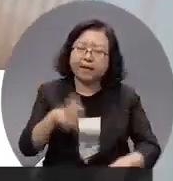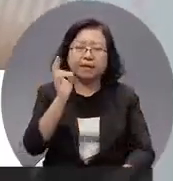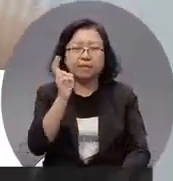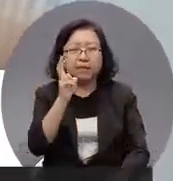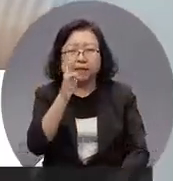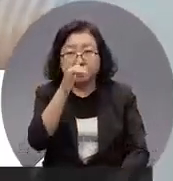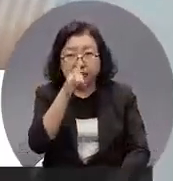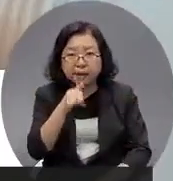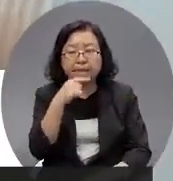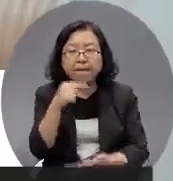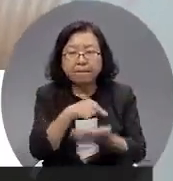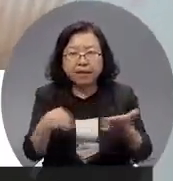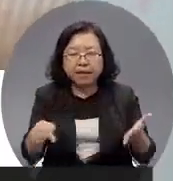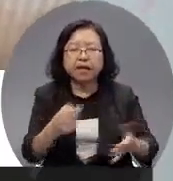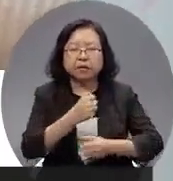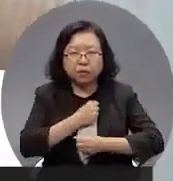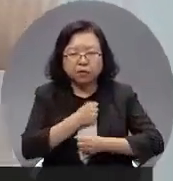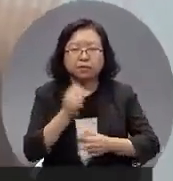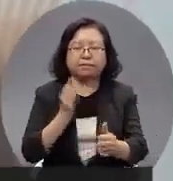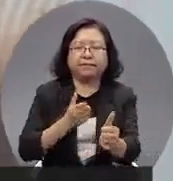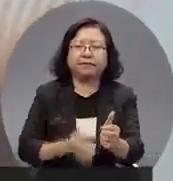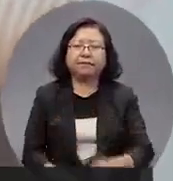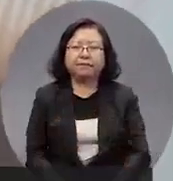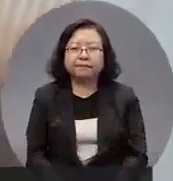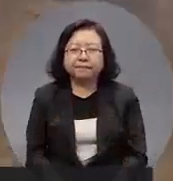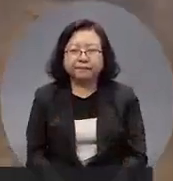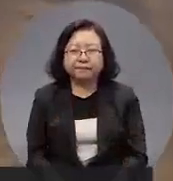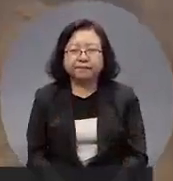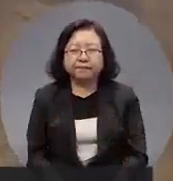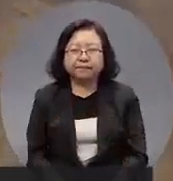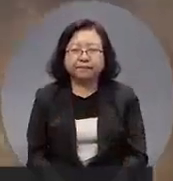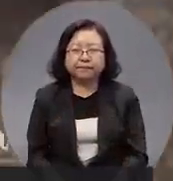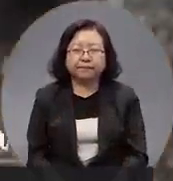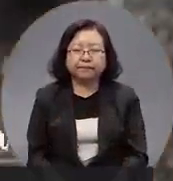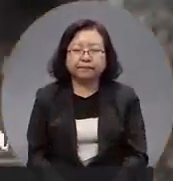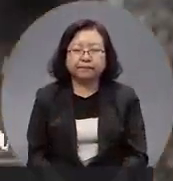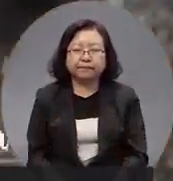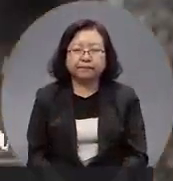피해에 대비하셔야겠습니다. 김은초 기자입니다.